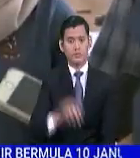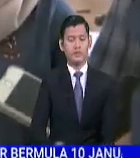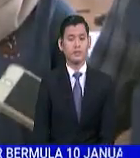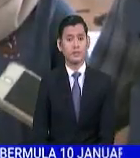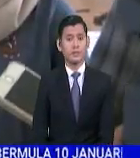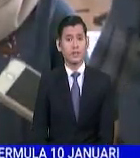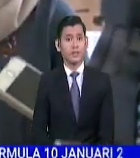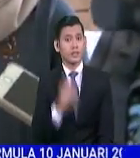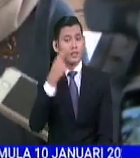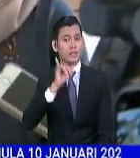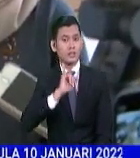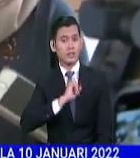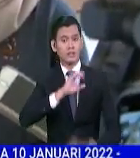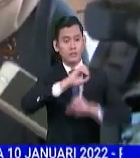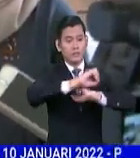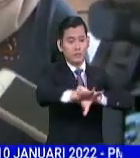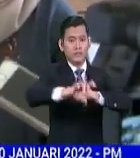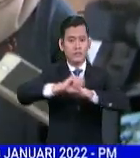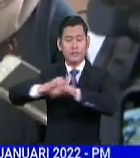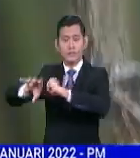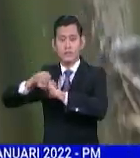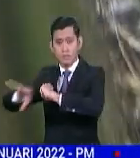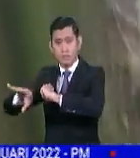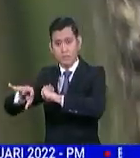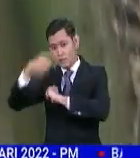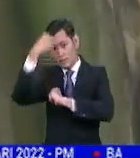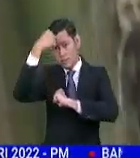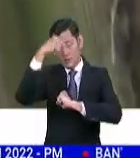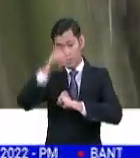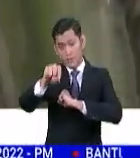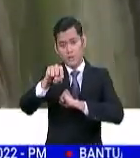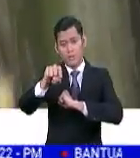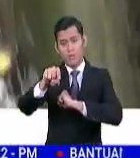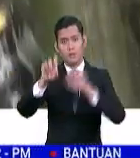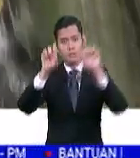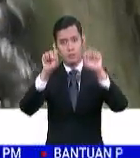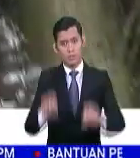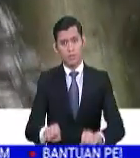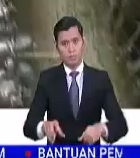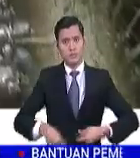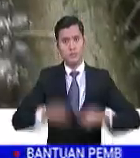Jadi itu tadi saya sebut adalah kempen-kempen untuk menjatuhkan